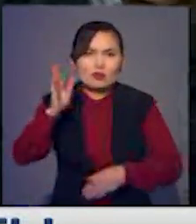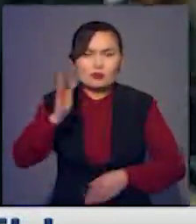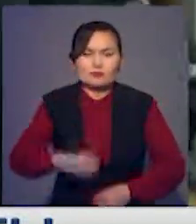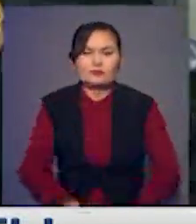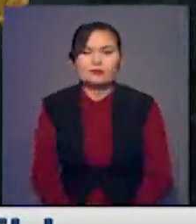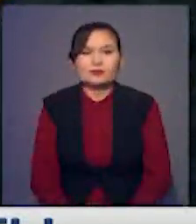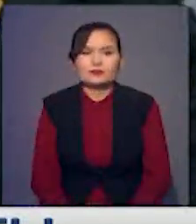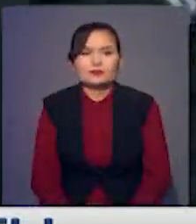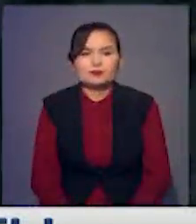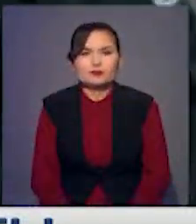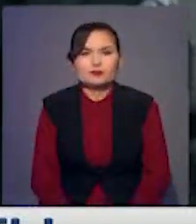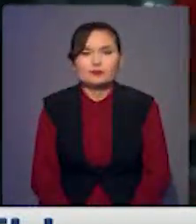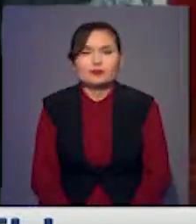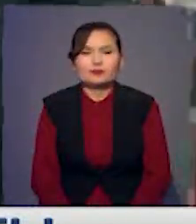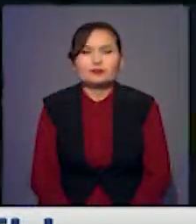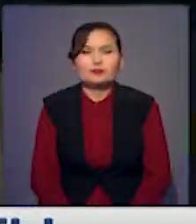шығаруы мүмкін.